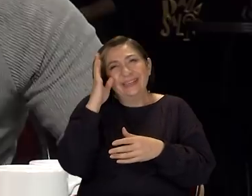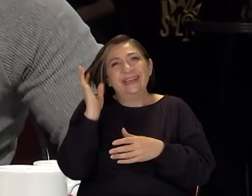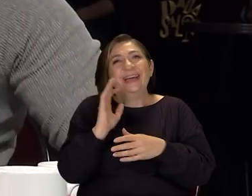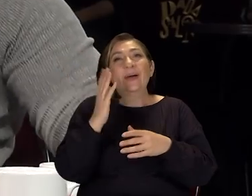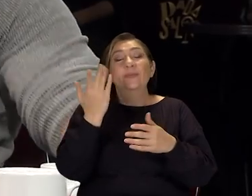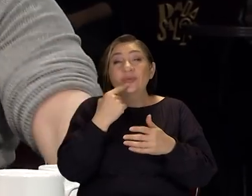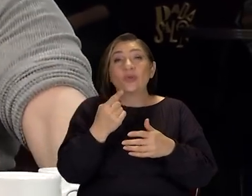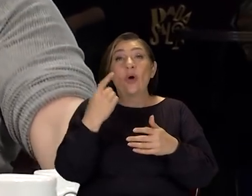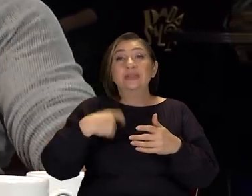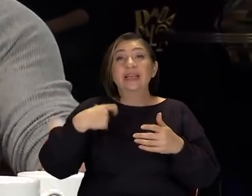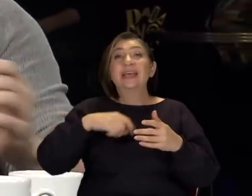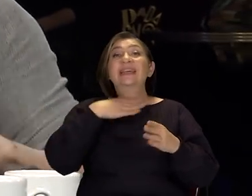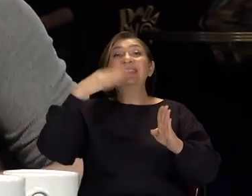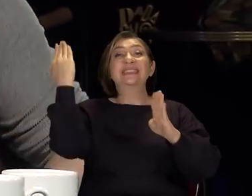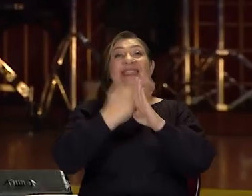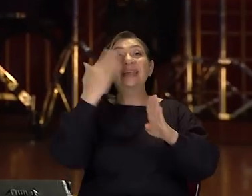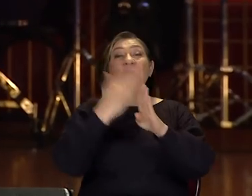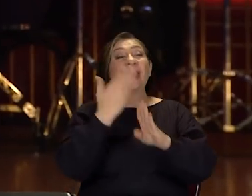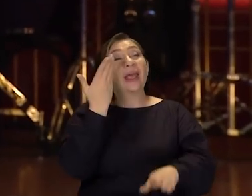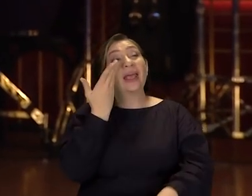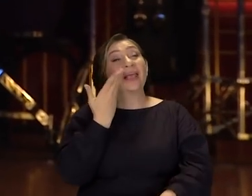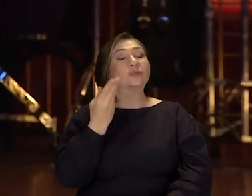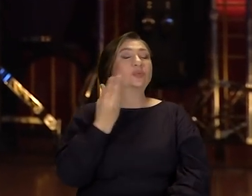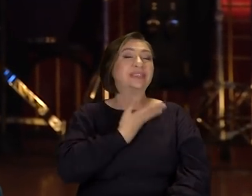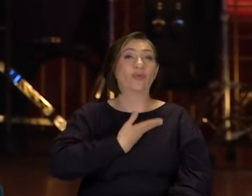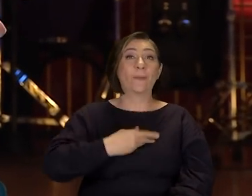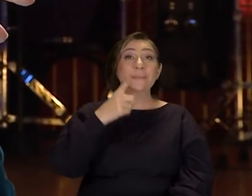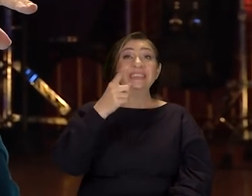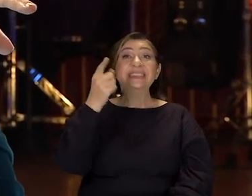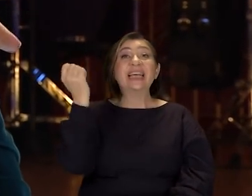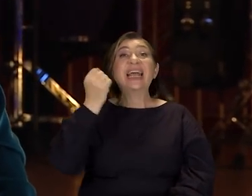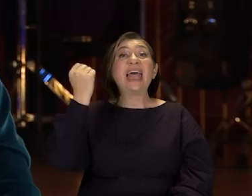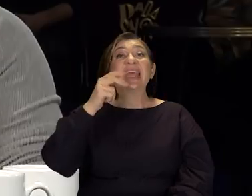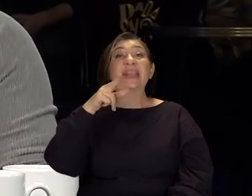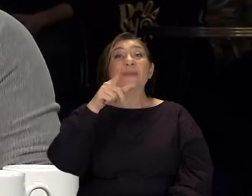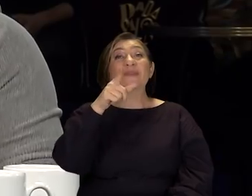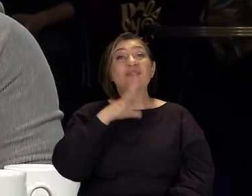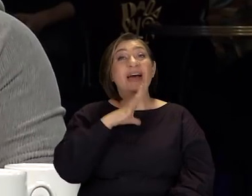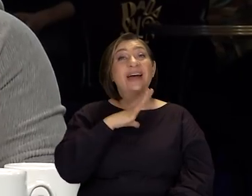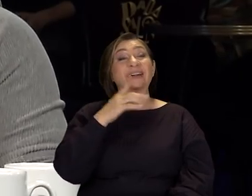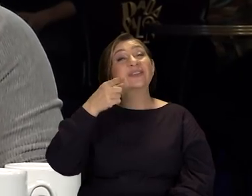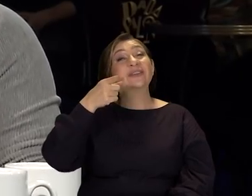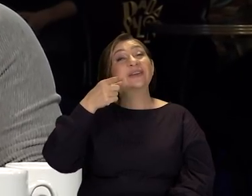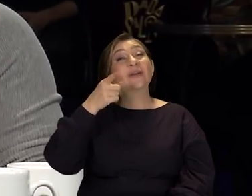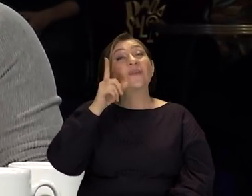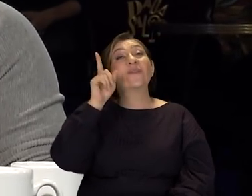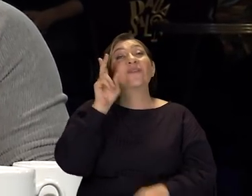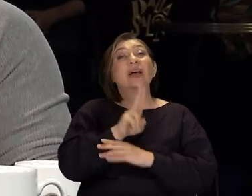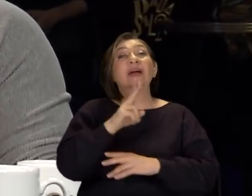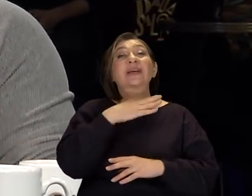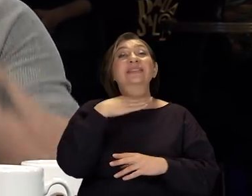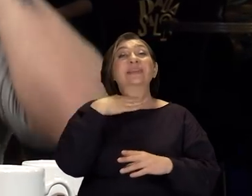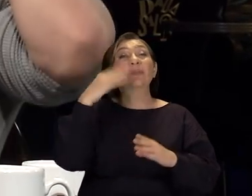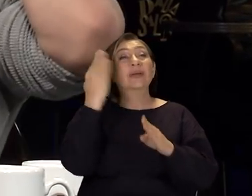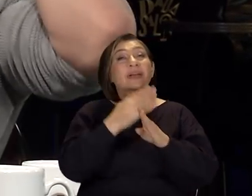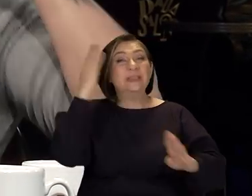Diyorsun ki özellikle kasapları izlemeyi çok seviyorum. Bak var bir seri katil altında. Bir şey söyleyeceğim. Bir şey çıkacak. Kasapları izle. Vallahi küçükken çok seviyordum